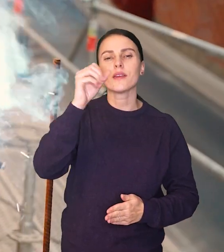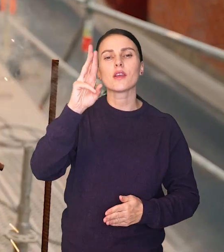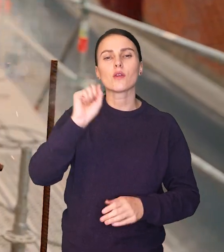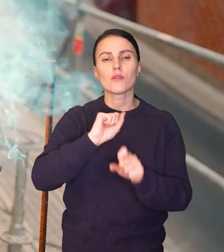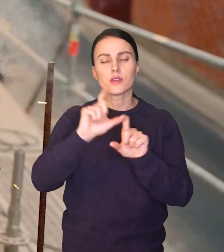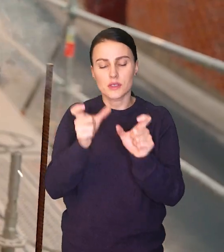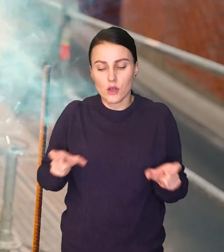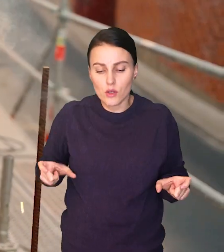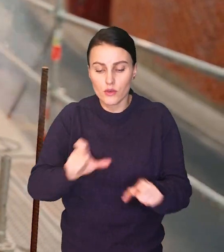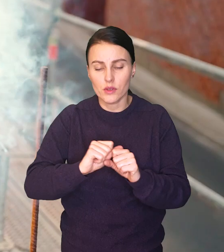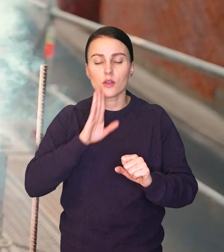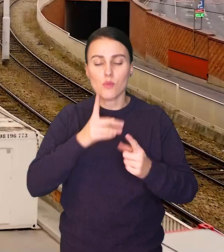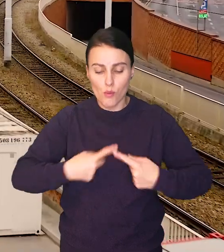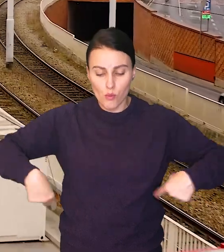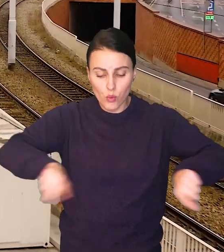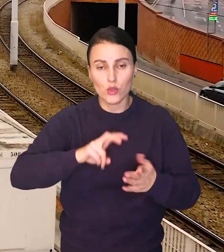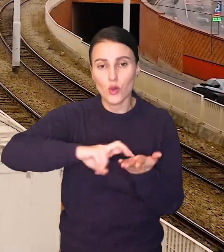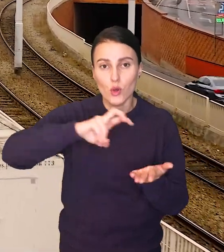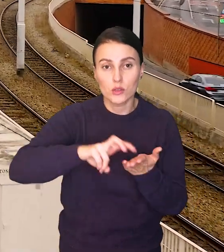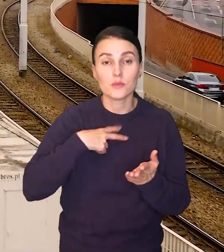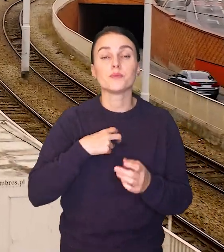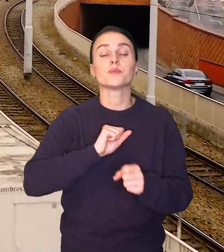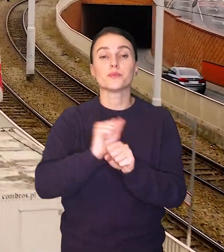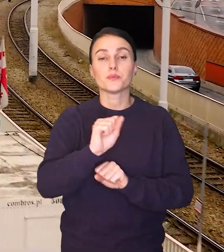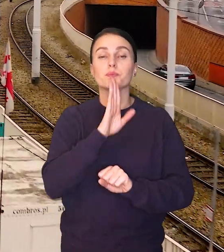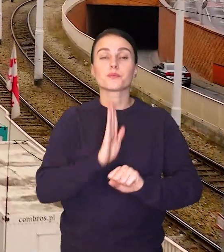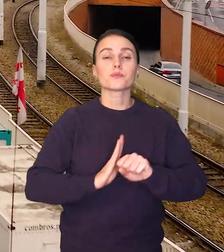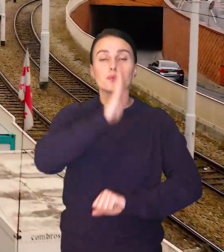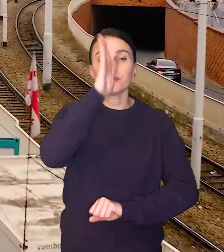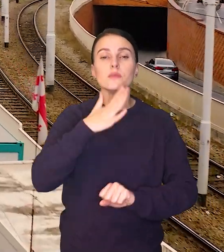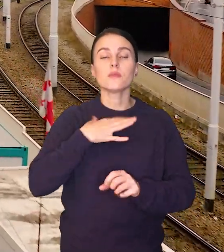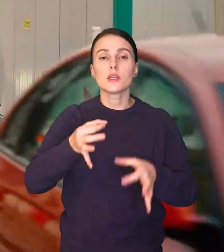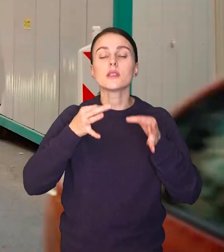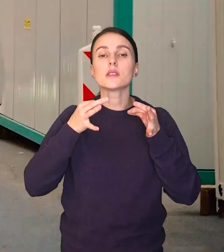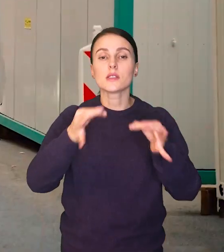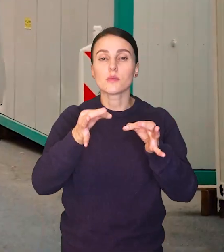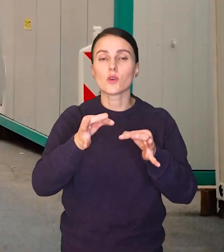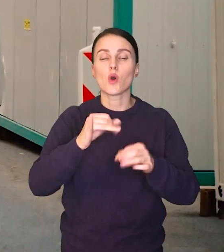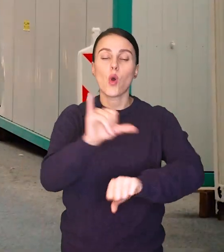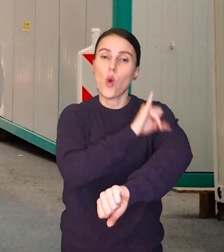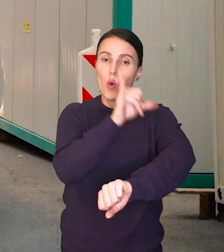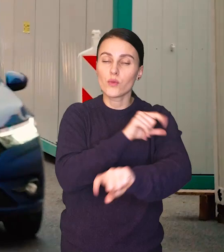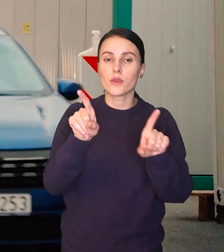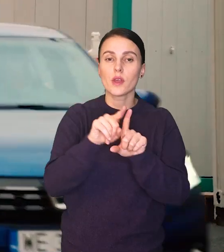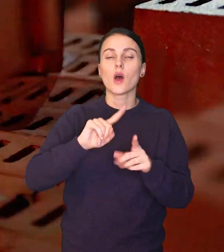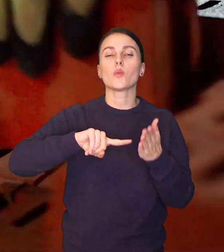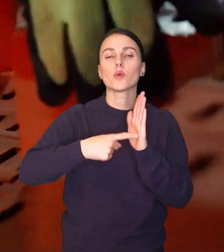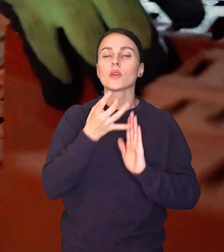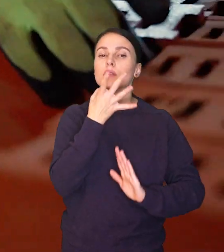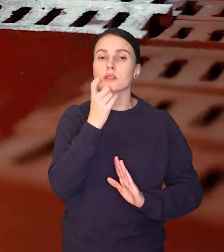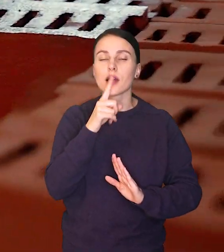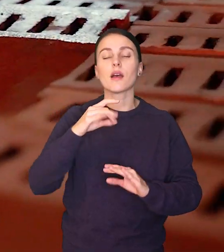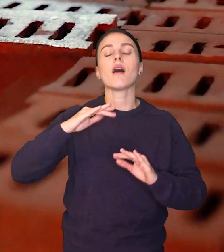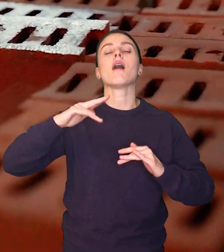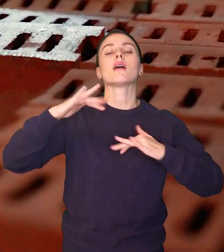klinkierowej, krawężniki i płyty chodnikowe. Prace związane z remontem północnego tunelu samochodowego na skrzyżowaniu ulicy Oławskiej i Piotra Skargi